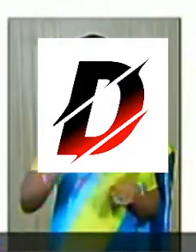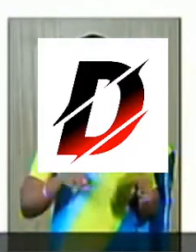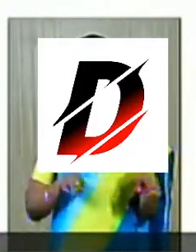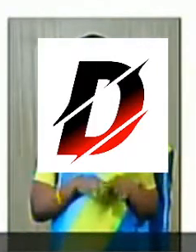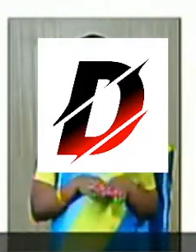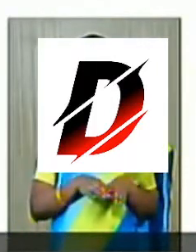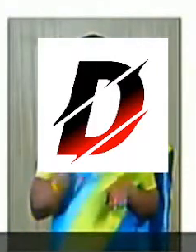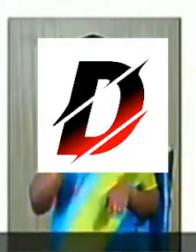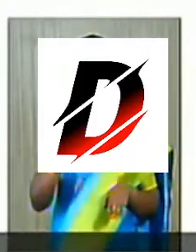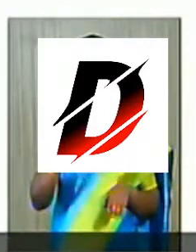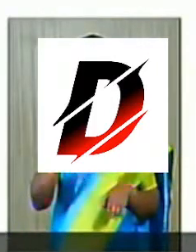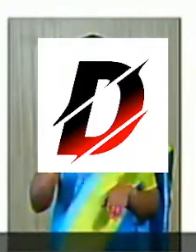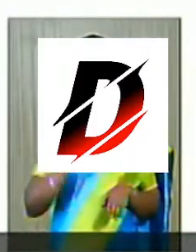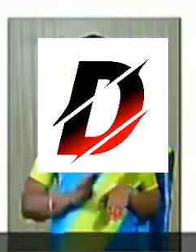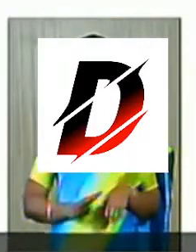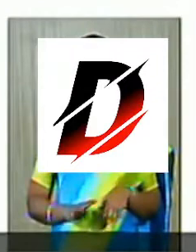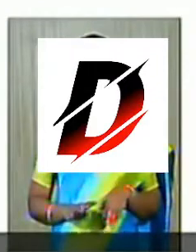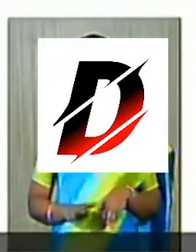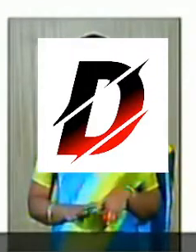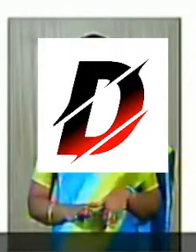அதாங்க அட்டவணையில் போடுறோம், முடிஞ்சு.